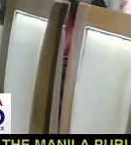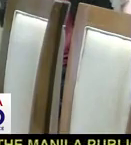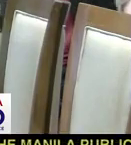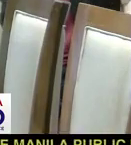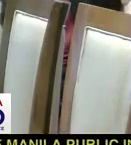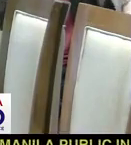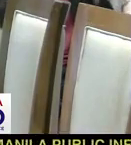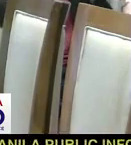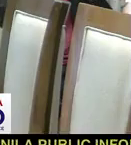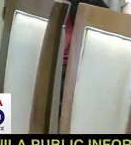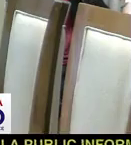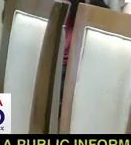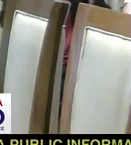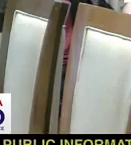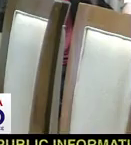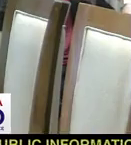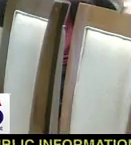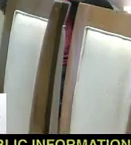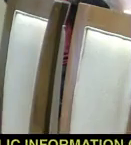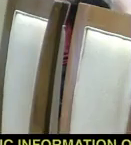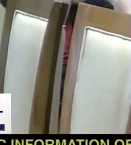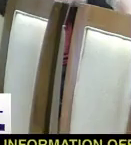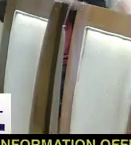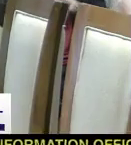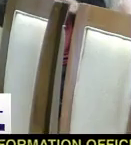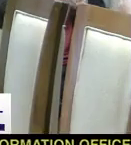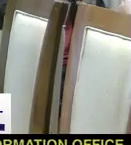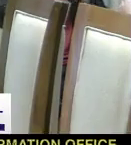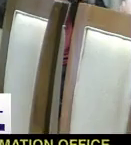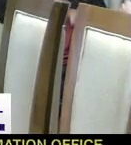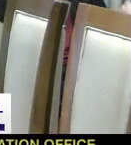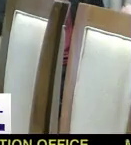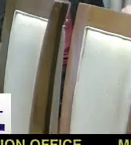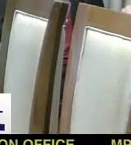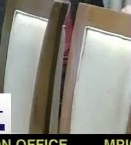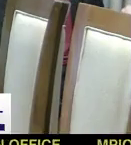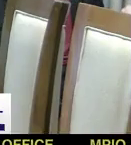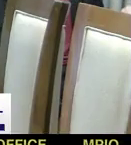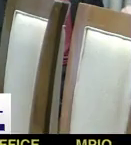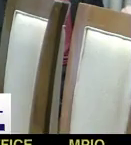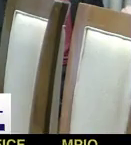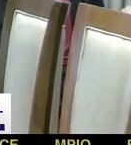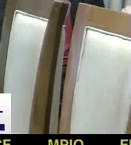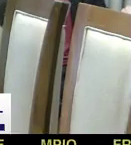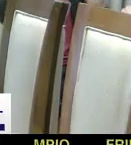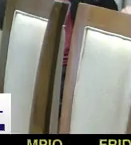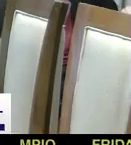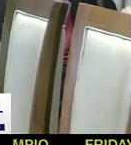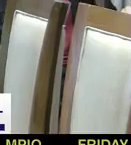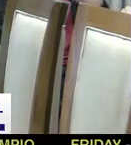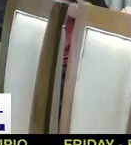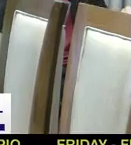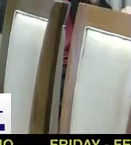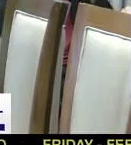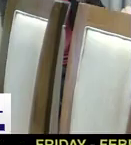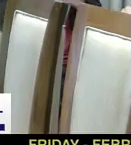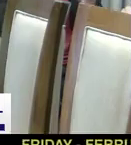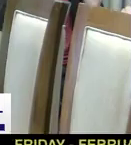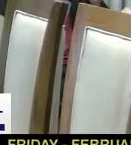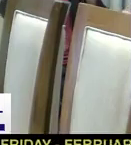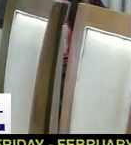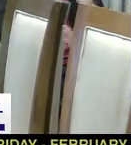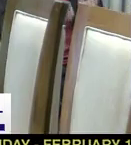and Culture and Arts of Manila. No? O, may pachicha doon. O, mura